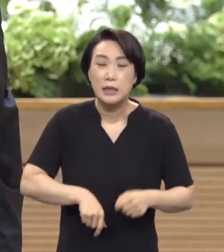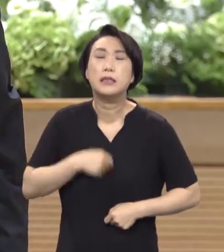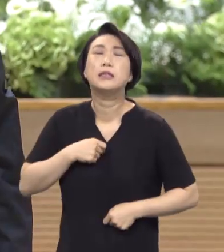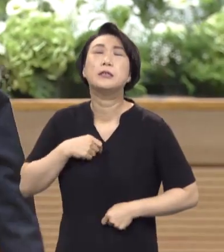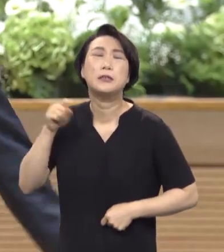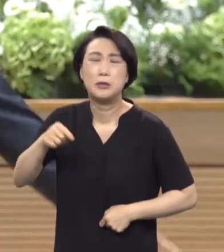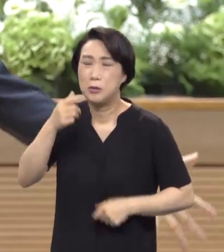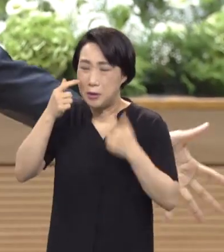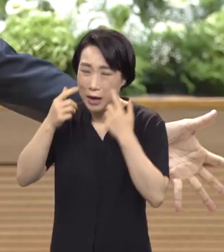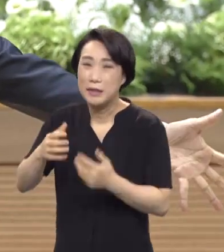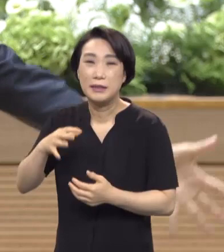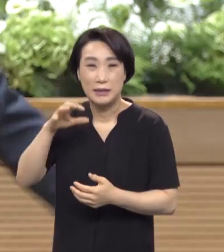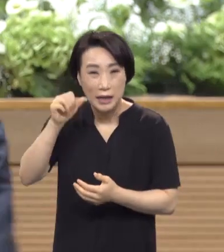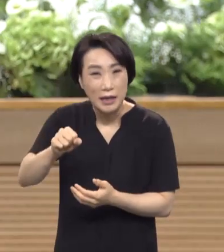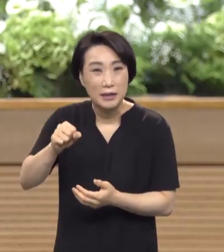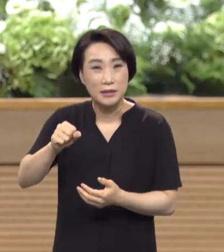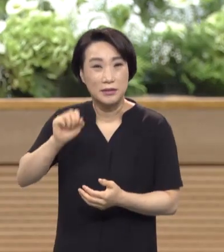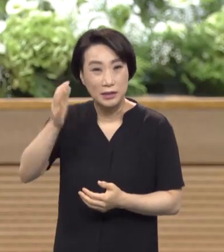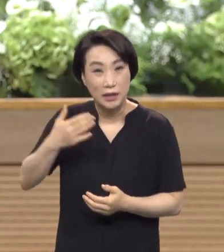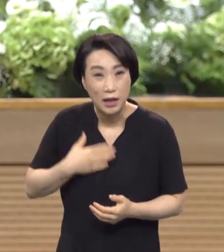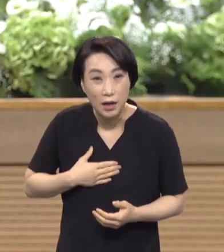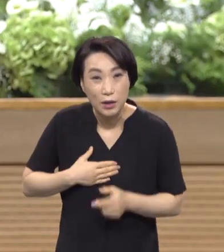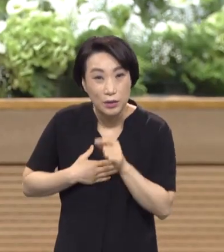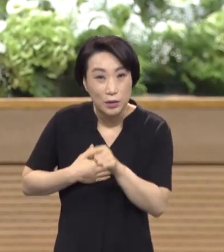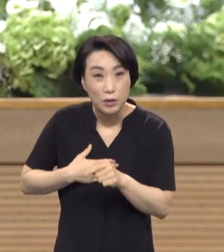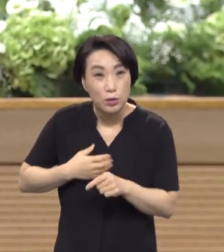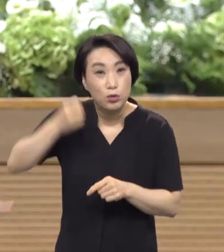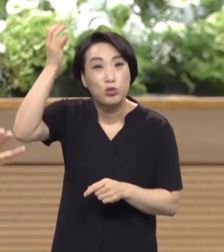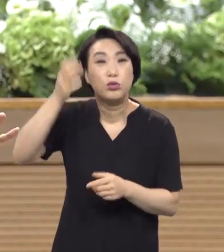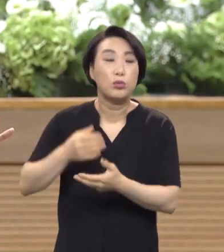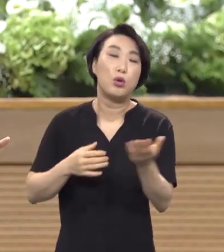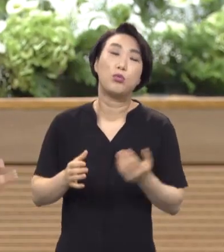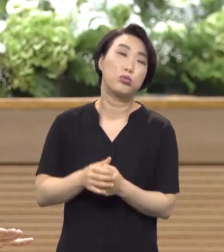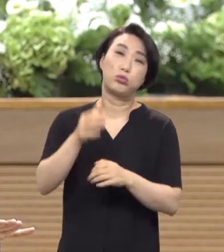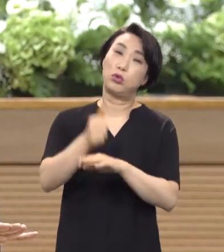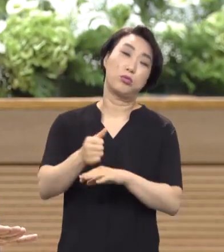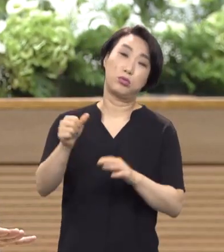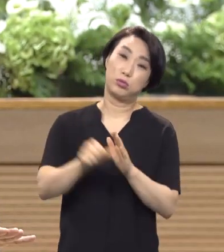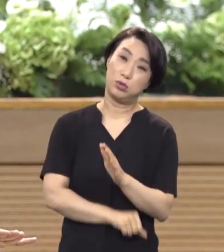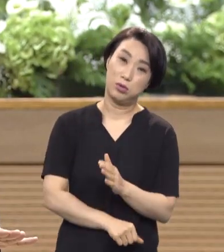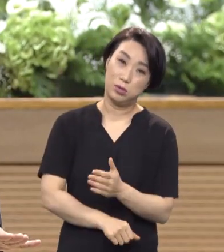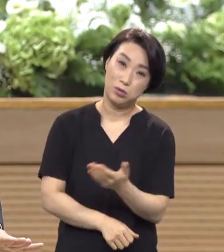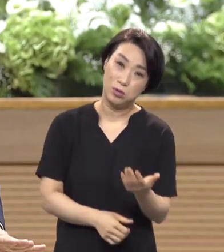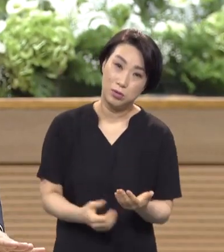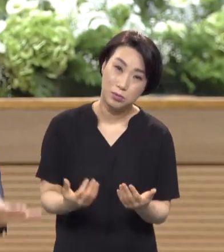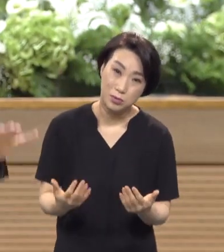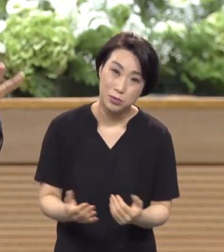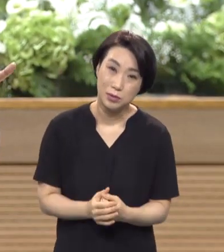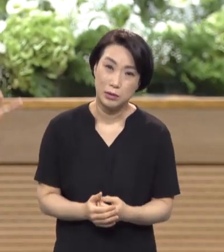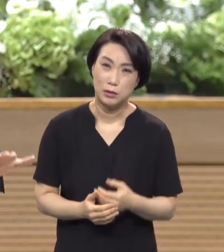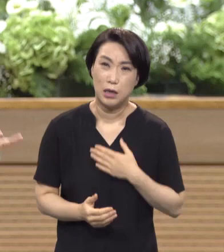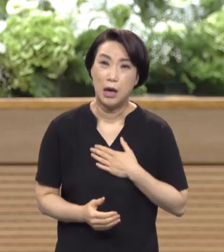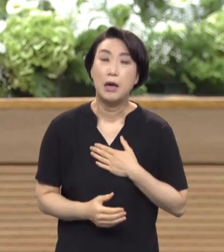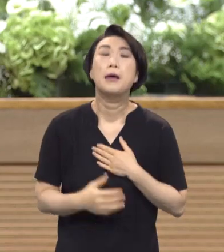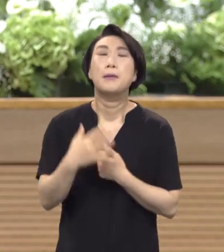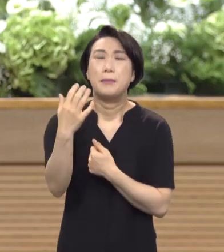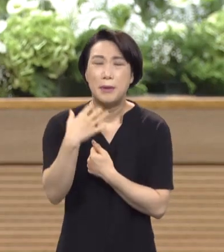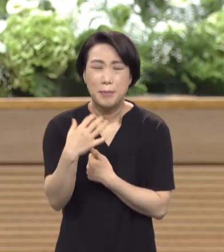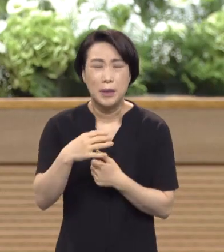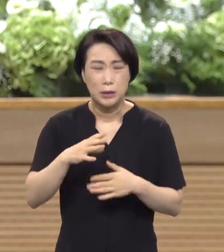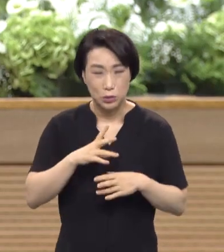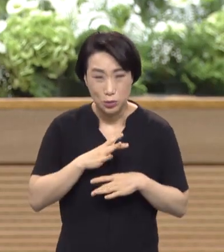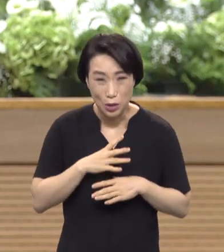되는데 이걸 망각하면 결국은 지고 말아요. 어? 나는 핍박이